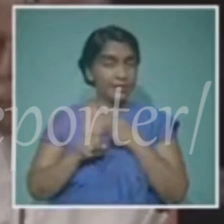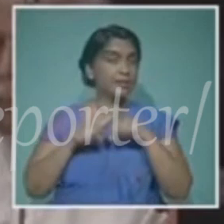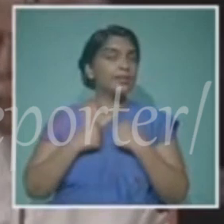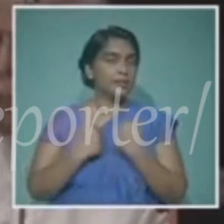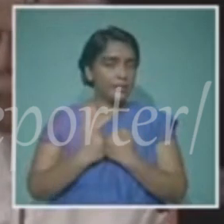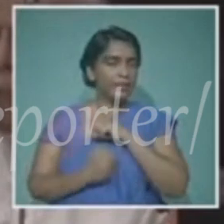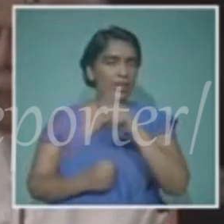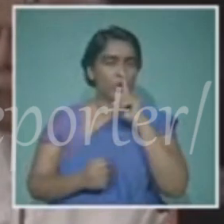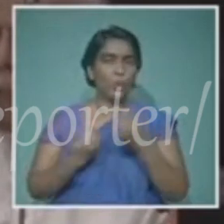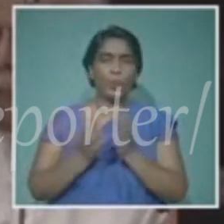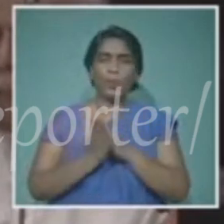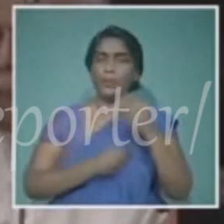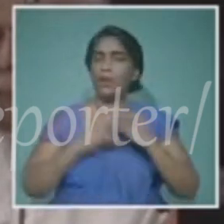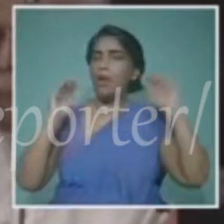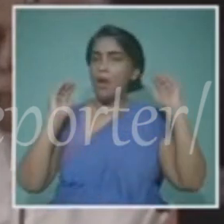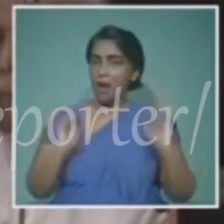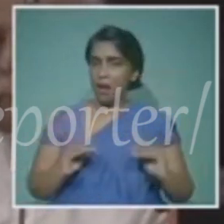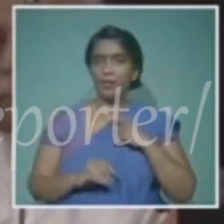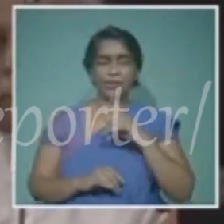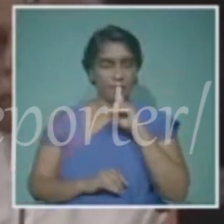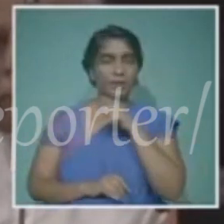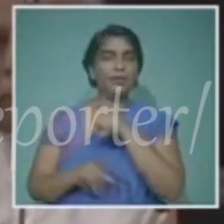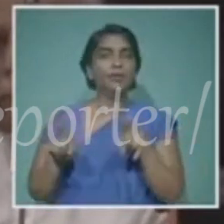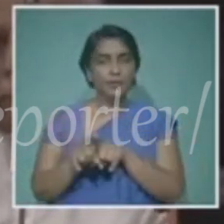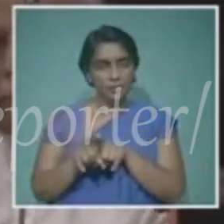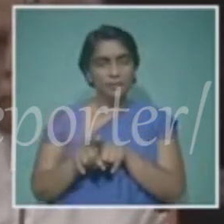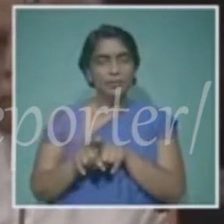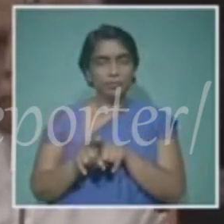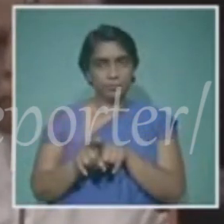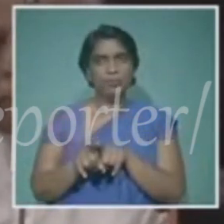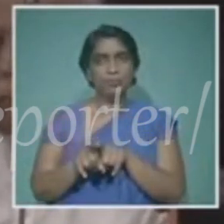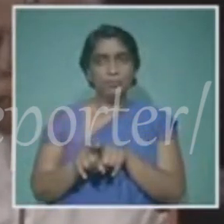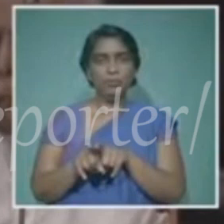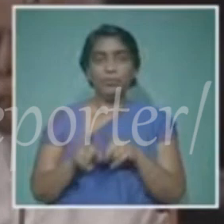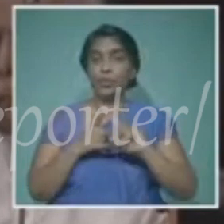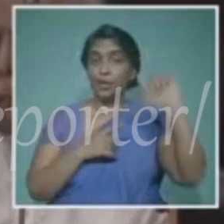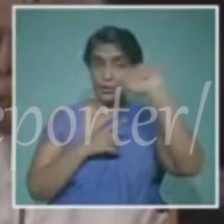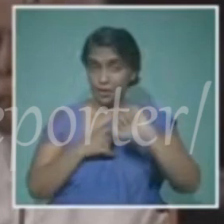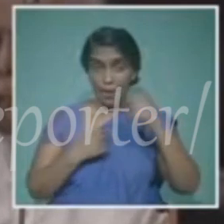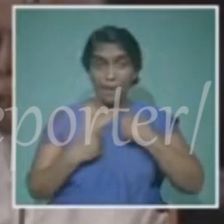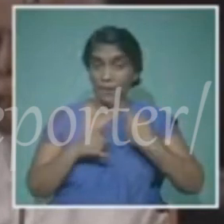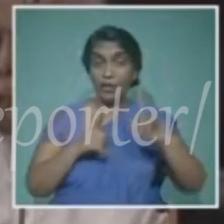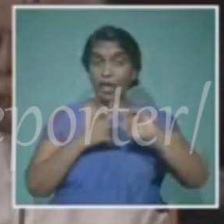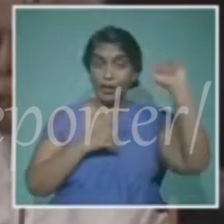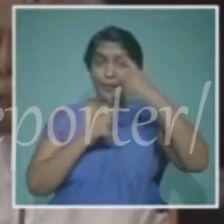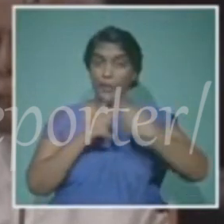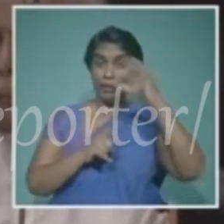ප්‍රකාශ කරා තමන්ගේ නිෂ්පාදනය අඩු කරන්නට යනවා කියලා. ඒ නිසා සිදුවෙන්නේ යුරෝපයේ දියුණු